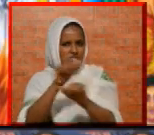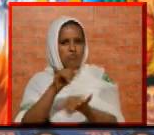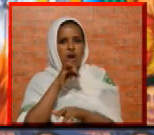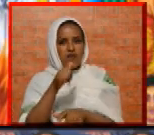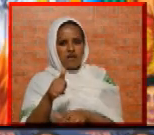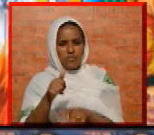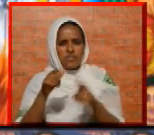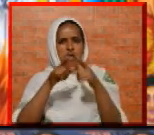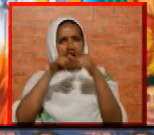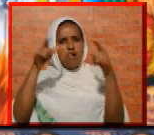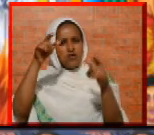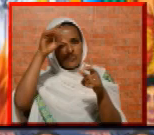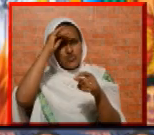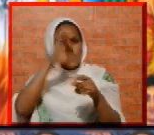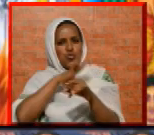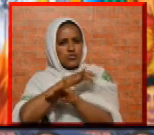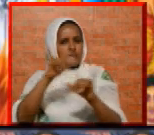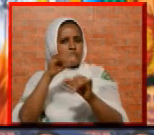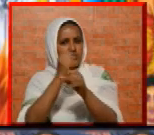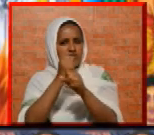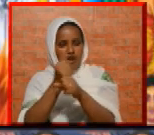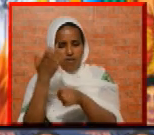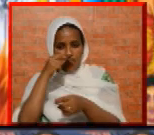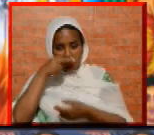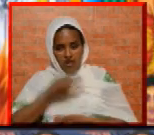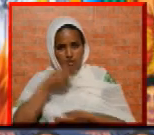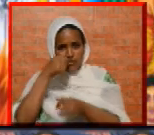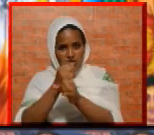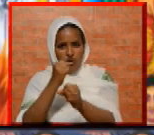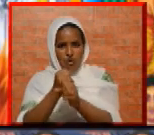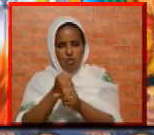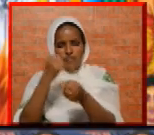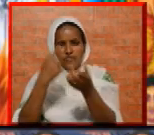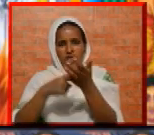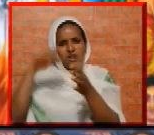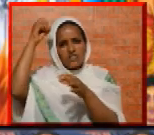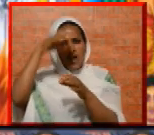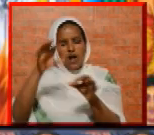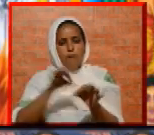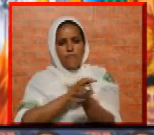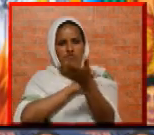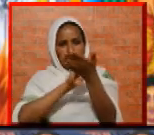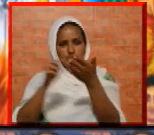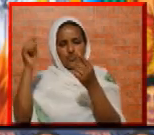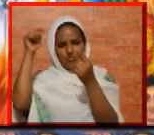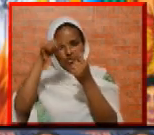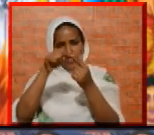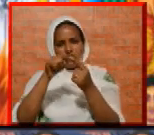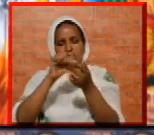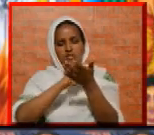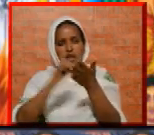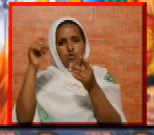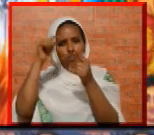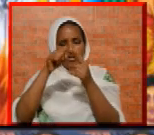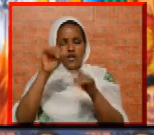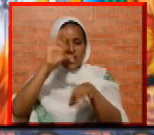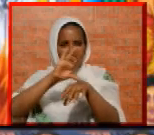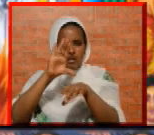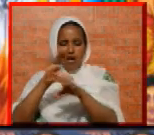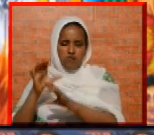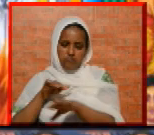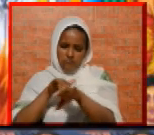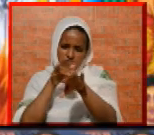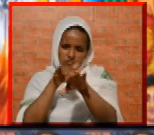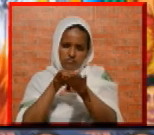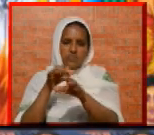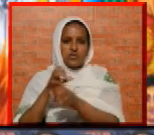አይደለም የትልቅ ሰው ስራ የአዋቂ ስራ ነው ስለዚህ ጸጋ መንፈስ ቅዱስ ሰማይታትን ወደ ደም ጻድቃንን ወደ ገዳም